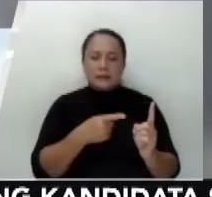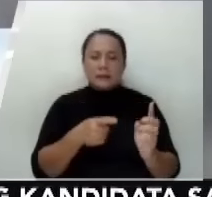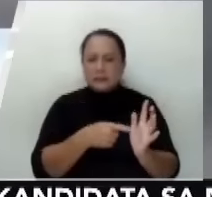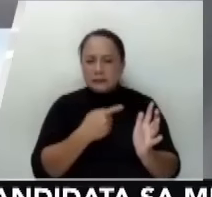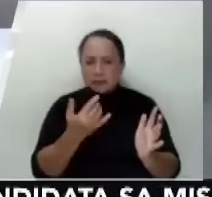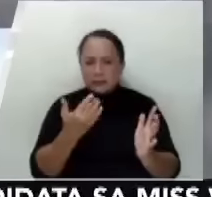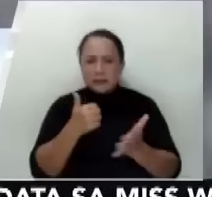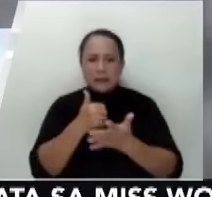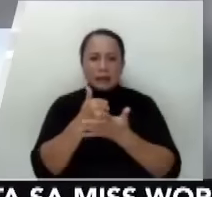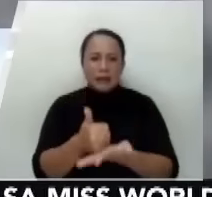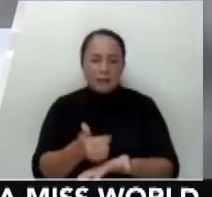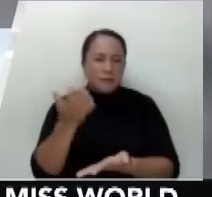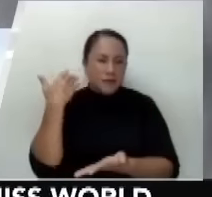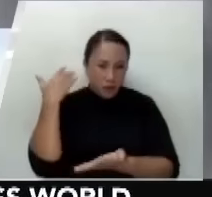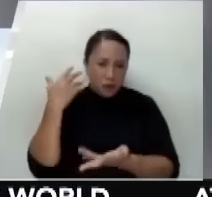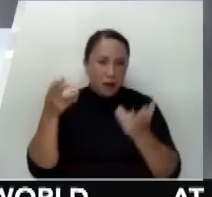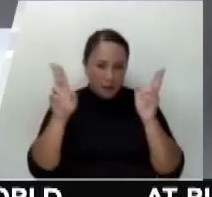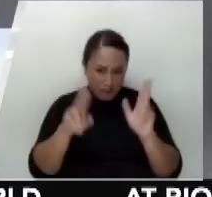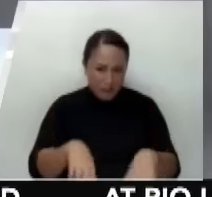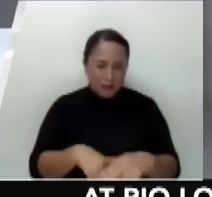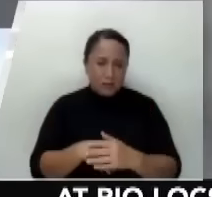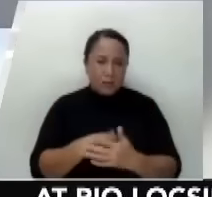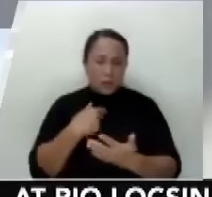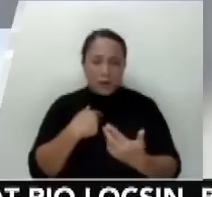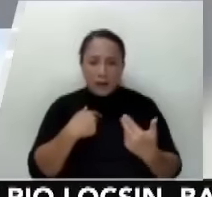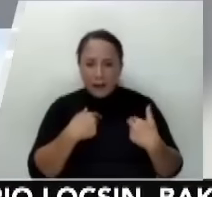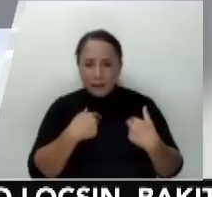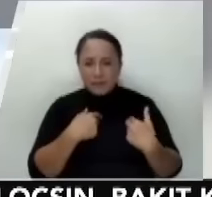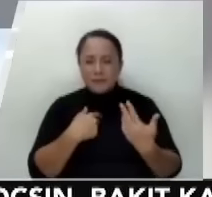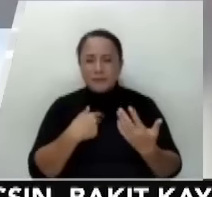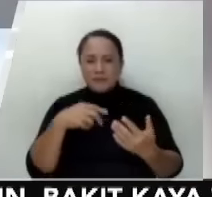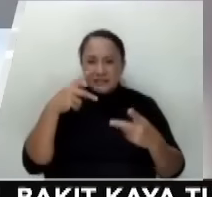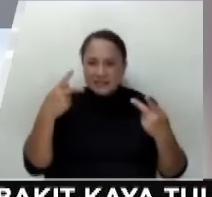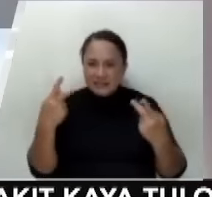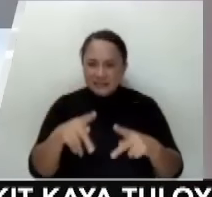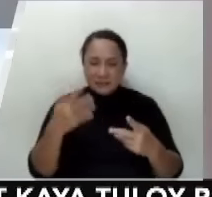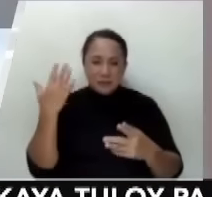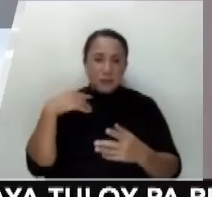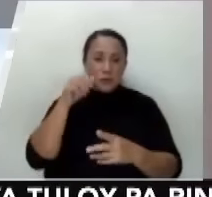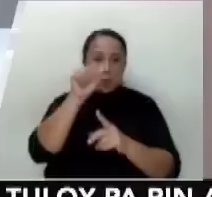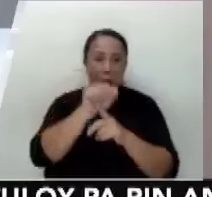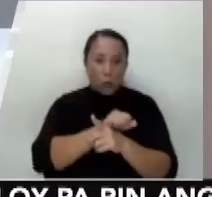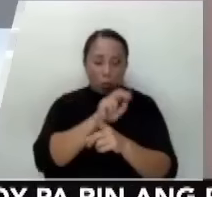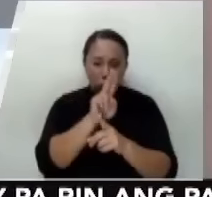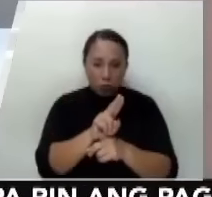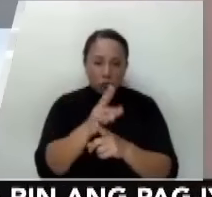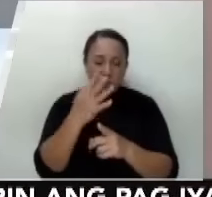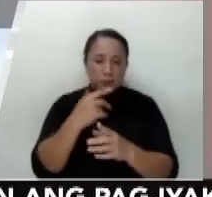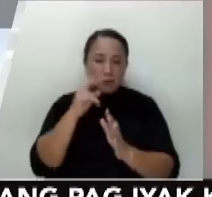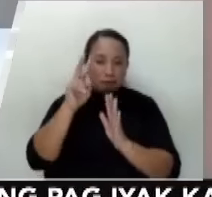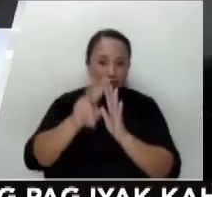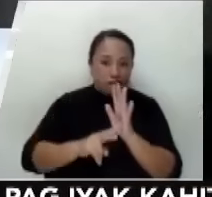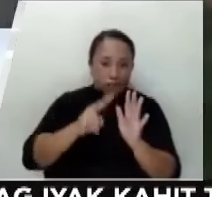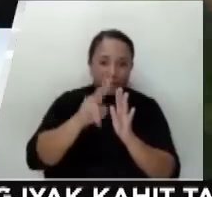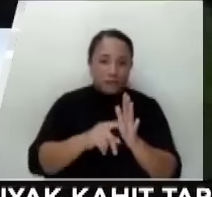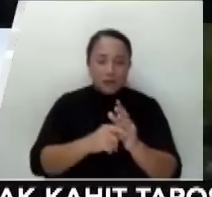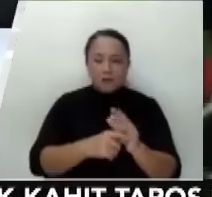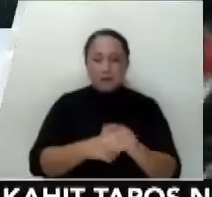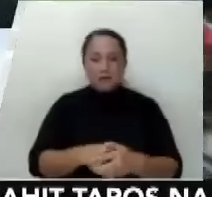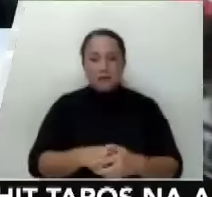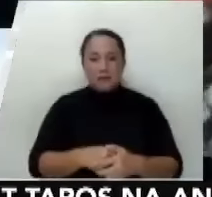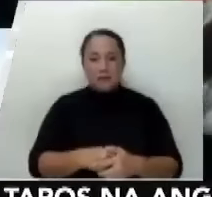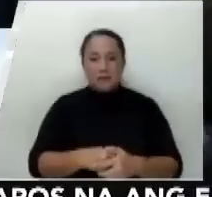medic sa set nang magtamo ng knee-injury noong Agosto habang ginagawa ang isang stunt.